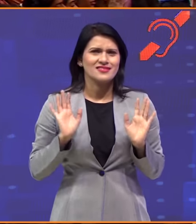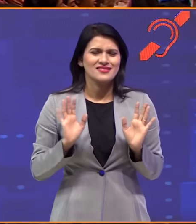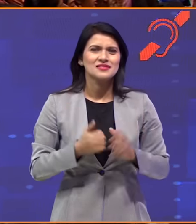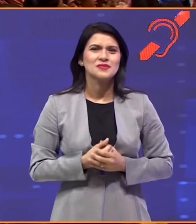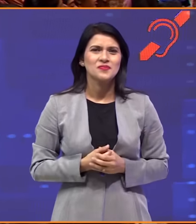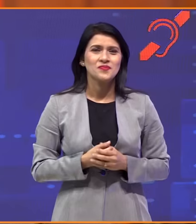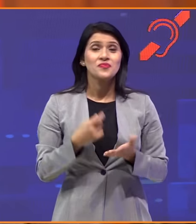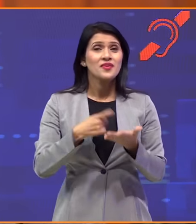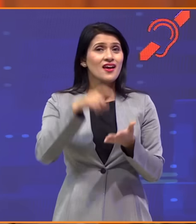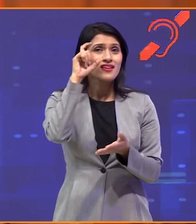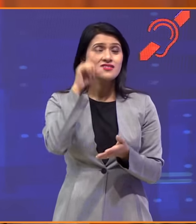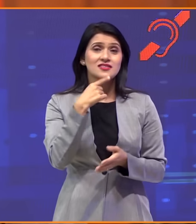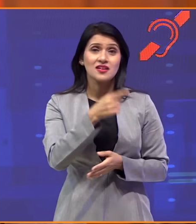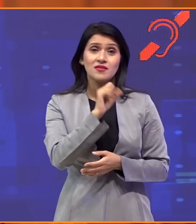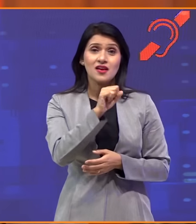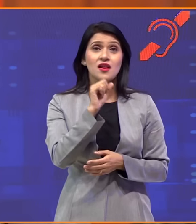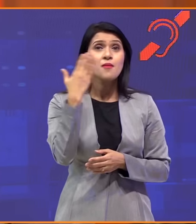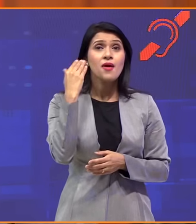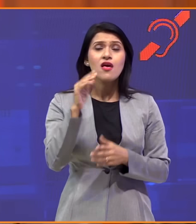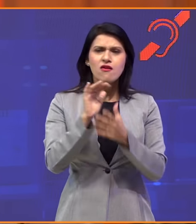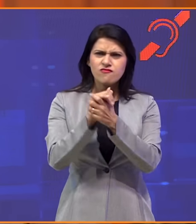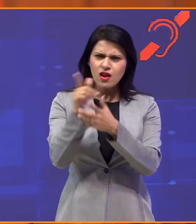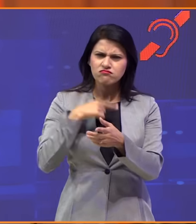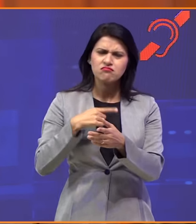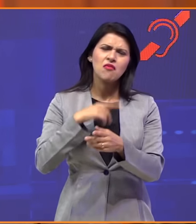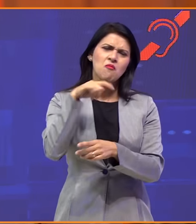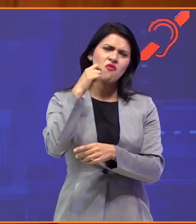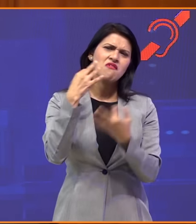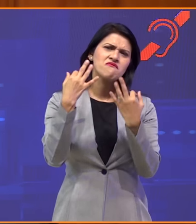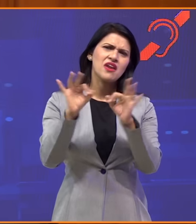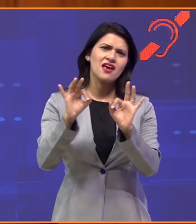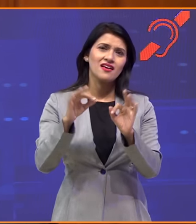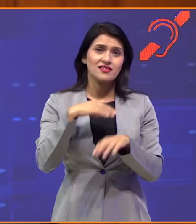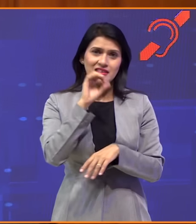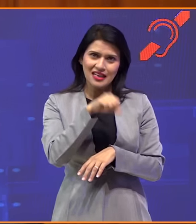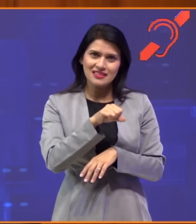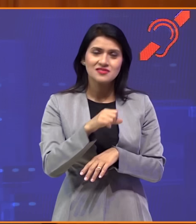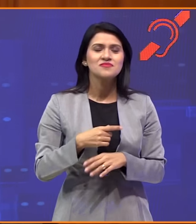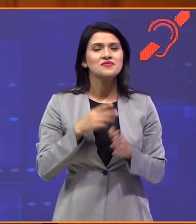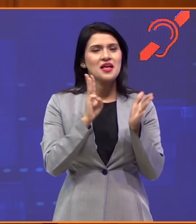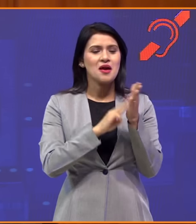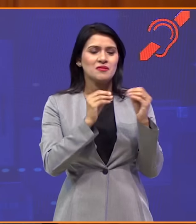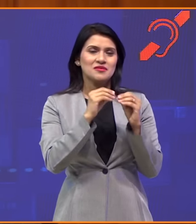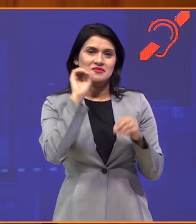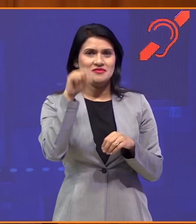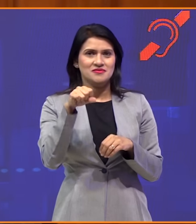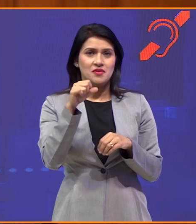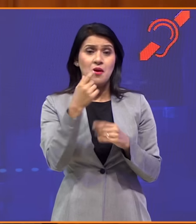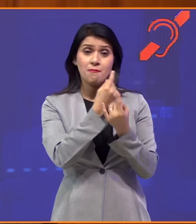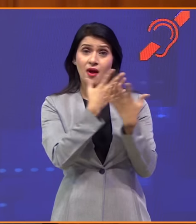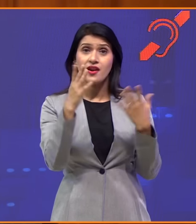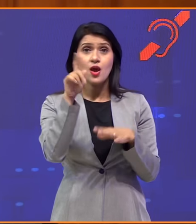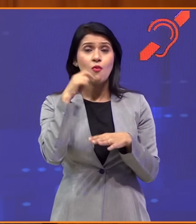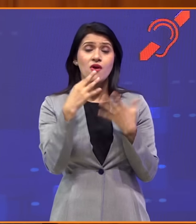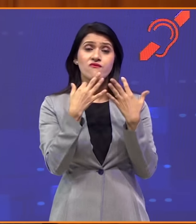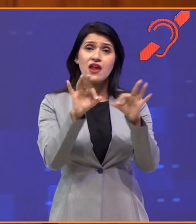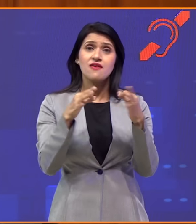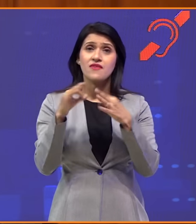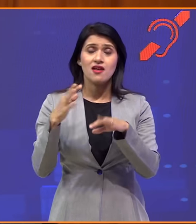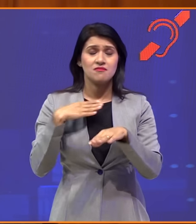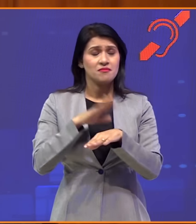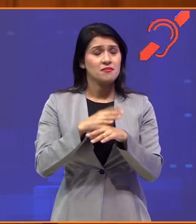लेकिन एक जमाना था आप दोस्तों के लिए मुफ्त में काम कर देते थे फ्री में फिल्में करते थे जी बिल्कुल सही कह रहे हैं बहुत सारे बहुत सारी फिल्में मैंने फ्री में किया है